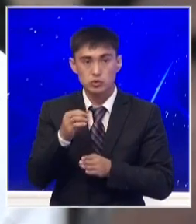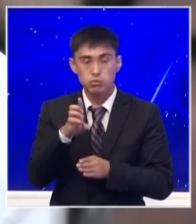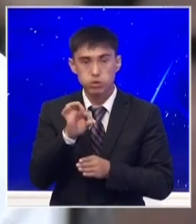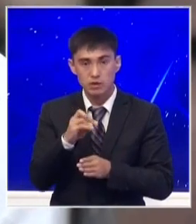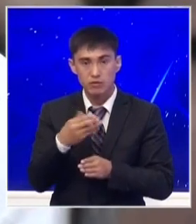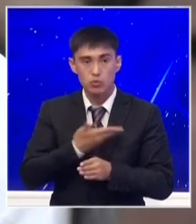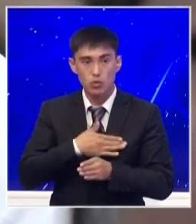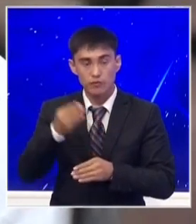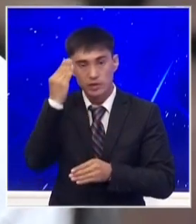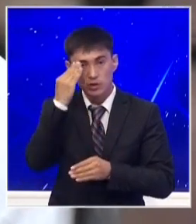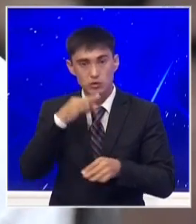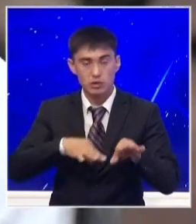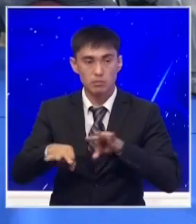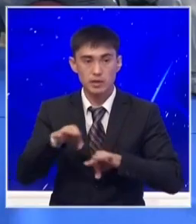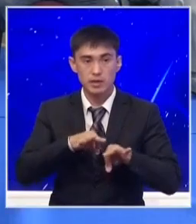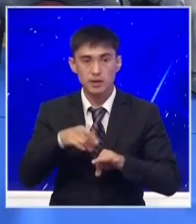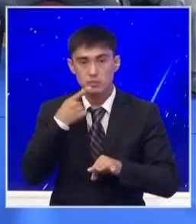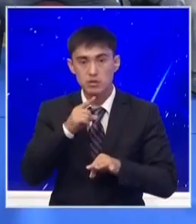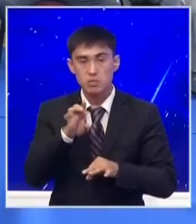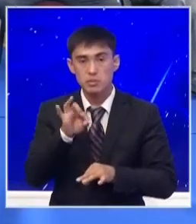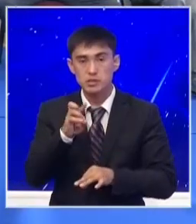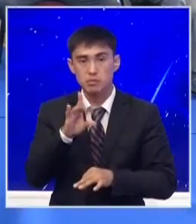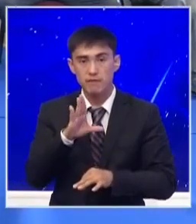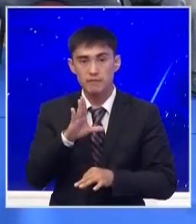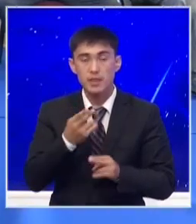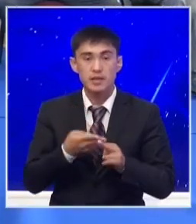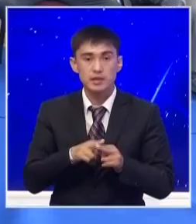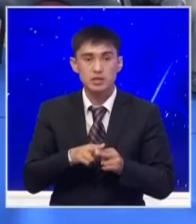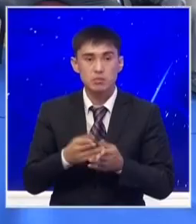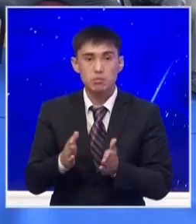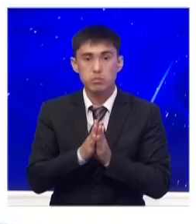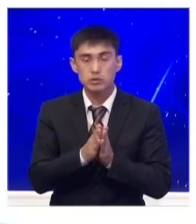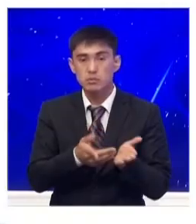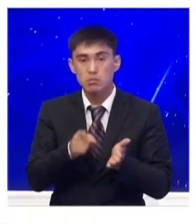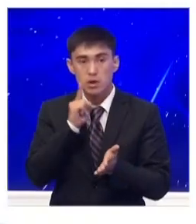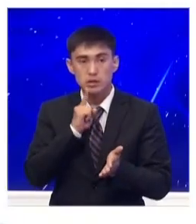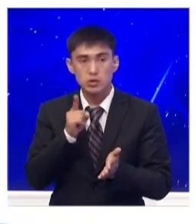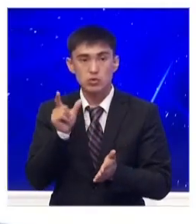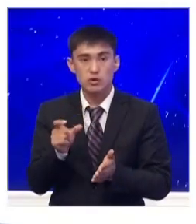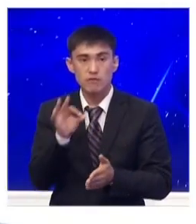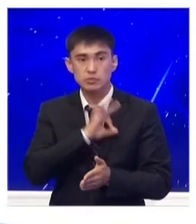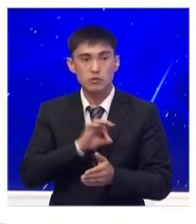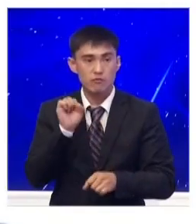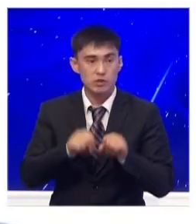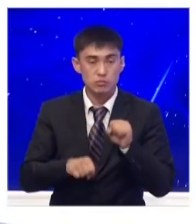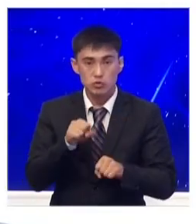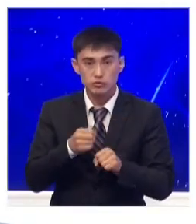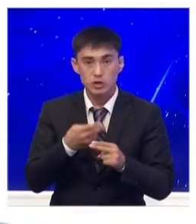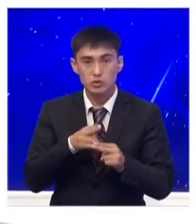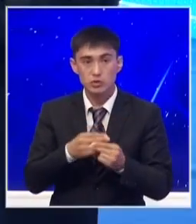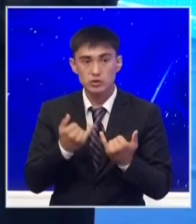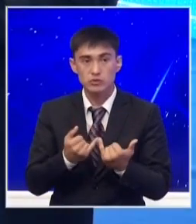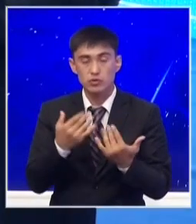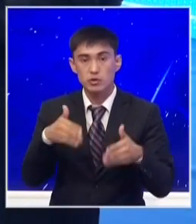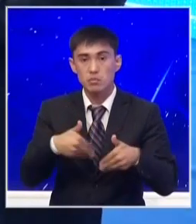социально-бытовые, духовно-интеллектуальные проекты, отметил Бейбит Исабаев. А также призвал молодых людей воспользоваться всеми возможностями, которые на